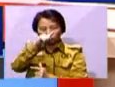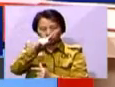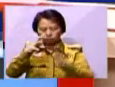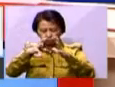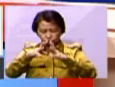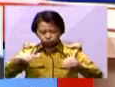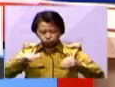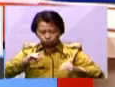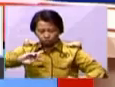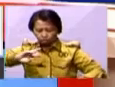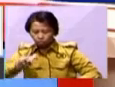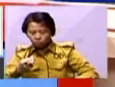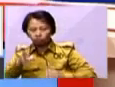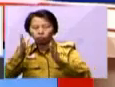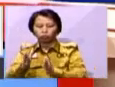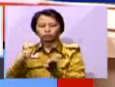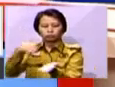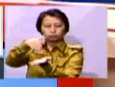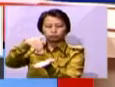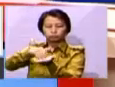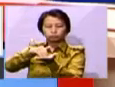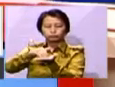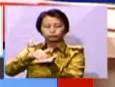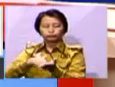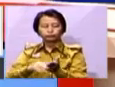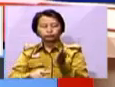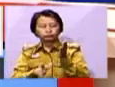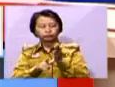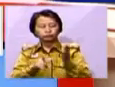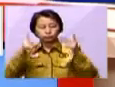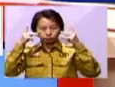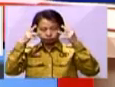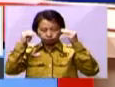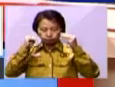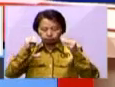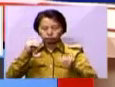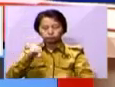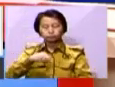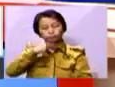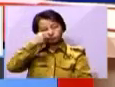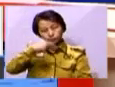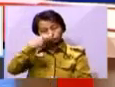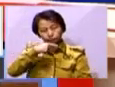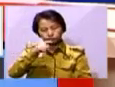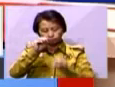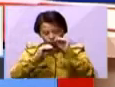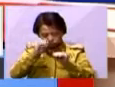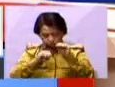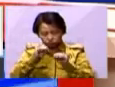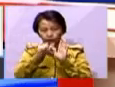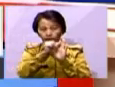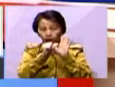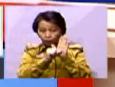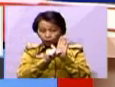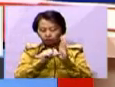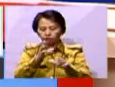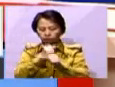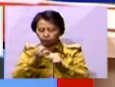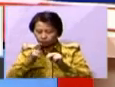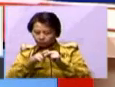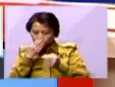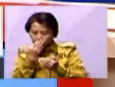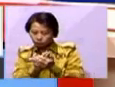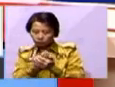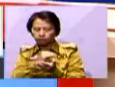menangani manipulasi orang tengah. Timbalan Perdana Menteri Datuk Seri Dr. Ahmad Zahid Hamidi berkata pindaan itu bertujuan menambah baik